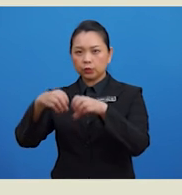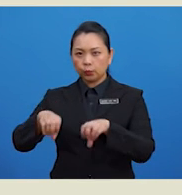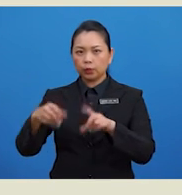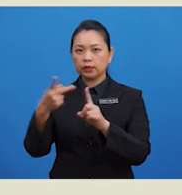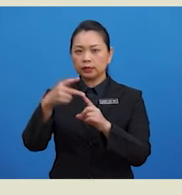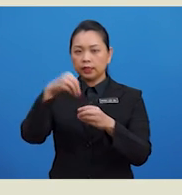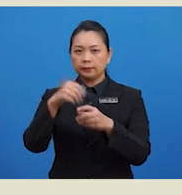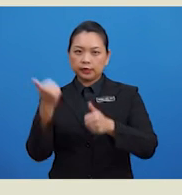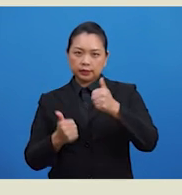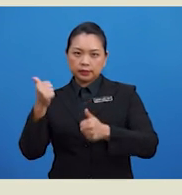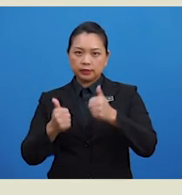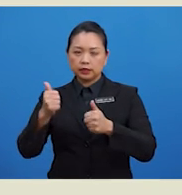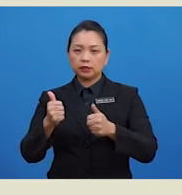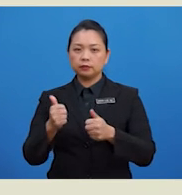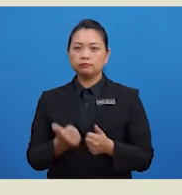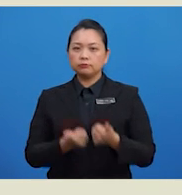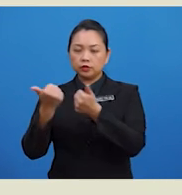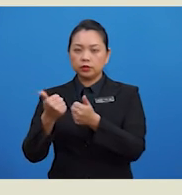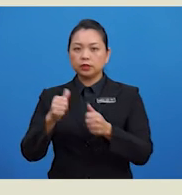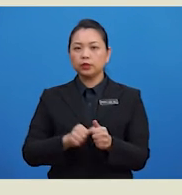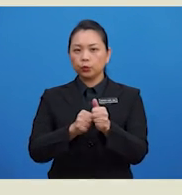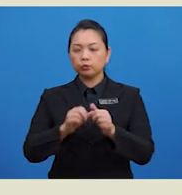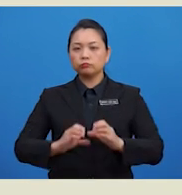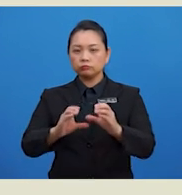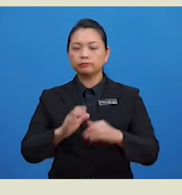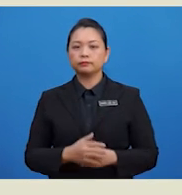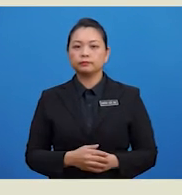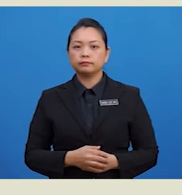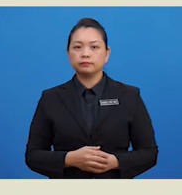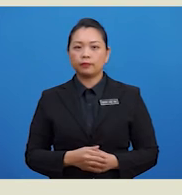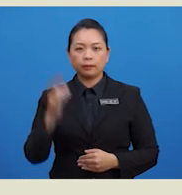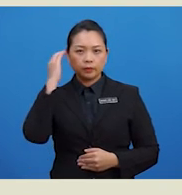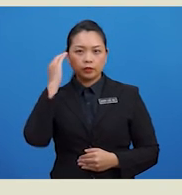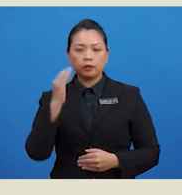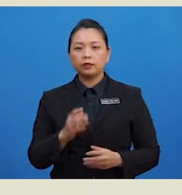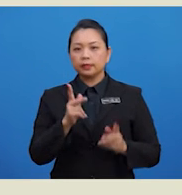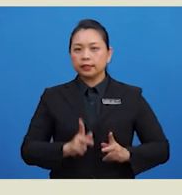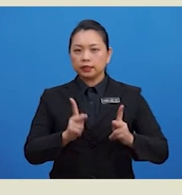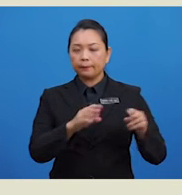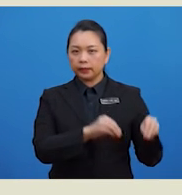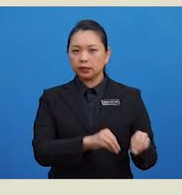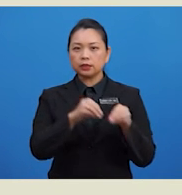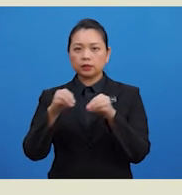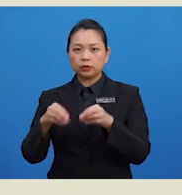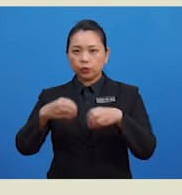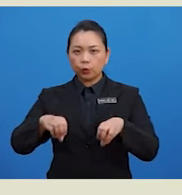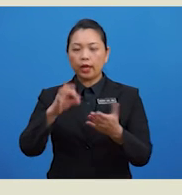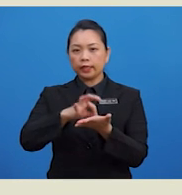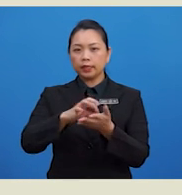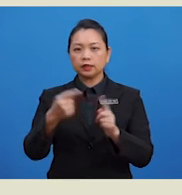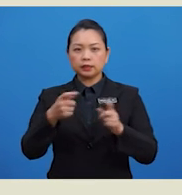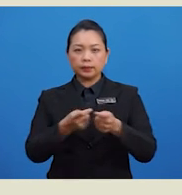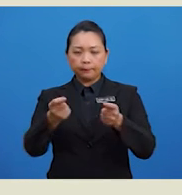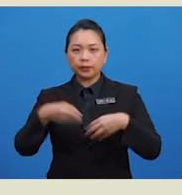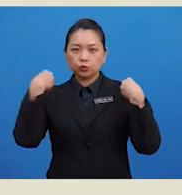telur ayam ke kenderaan pengangkutan mengikut prosedur, mengetahui kaedah pemindahan telur ayam